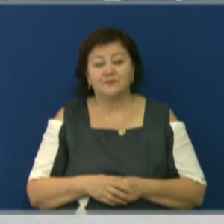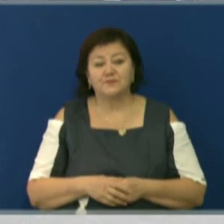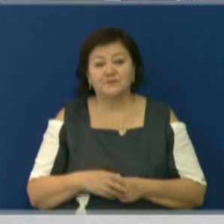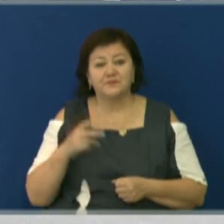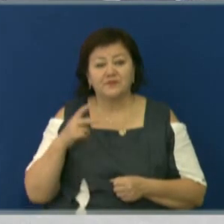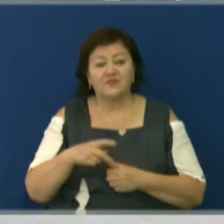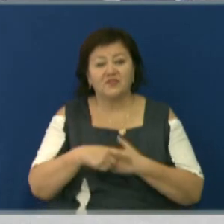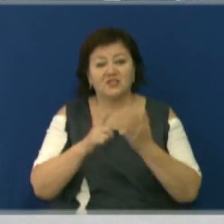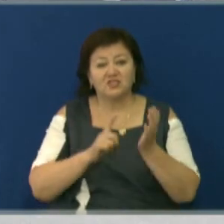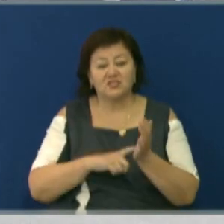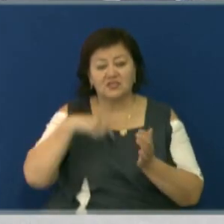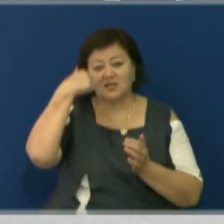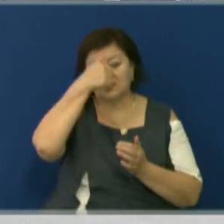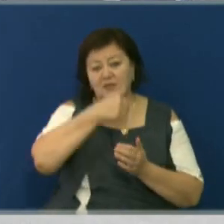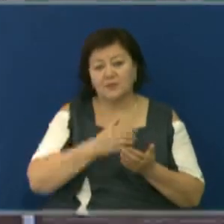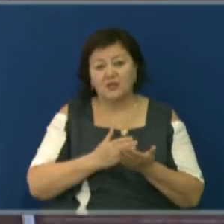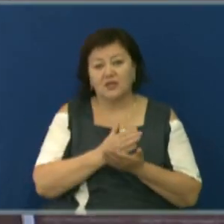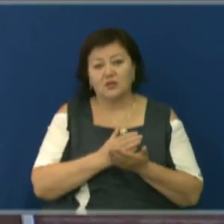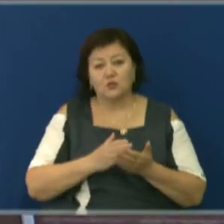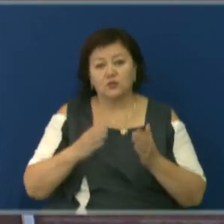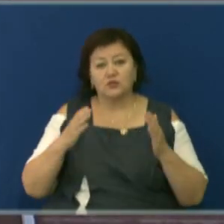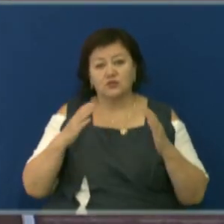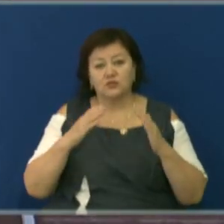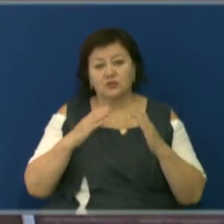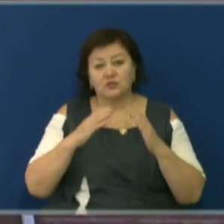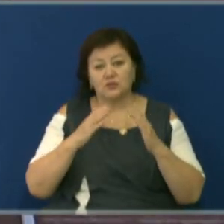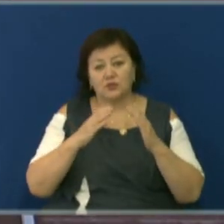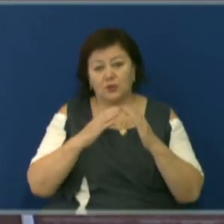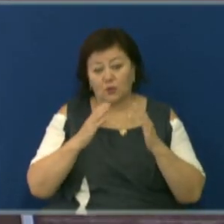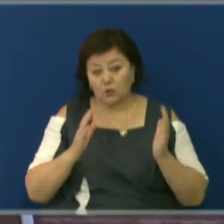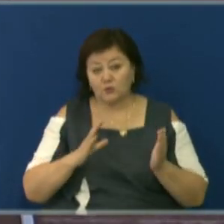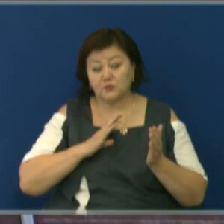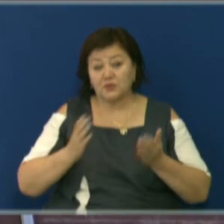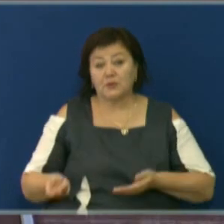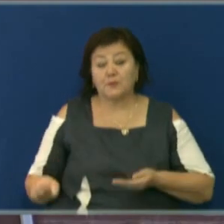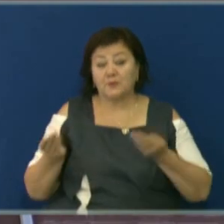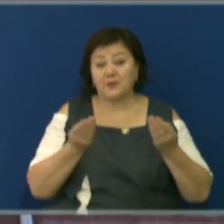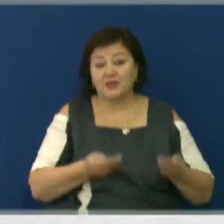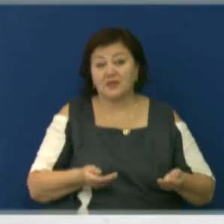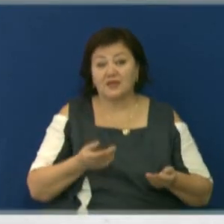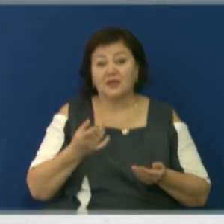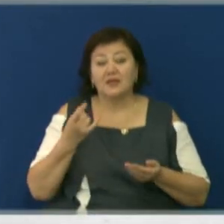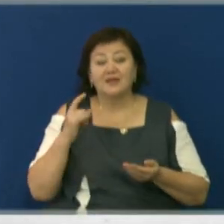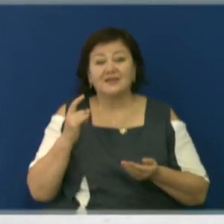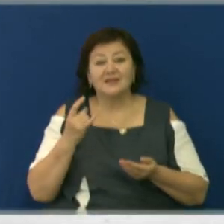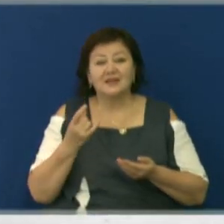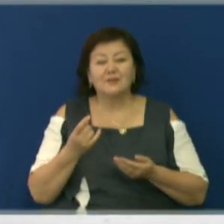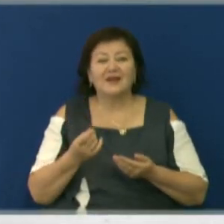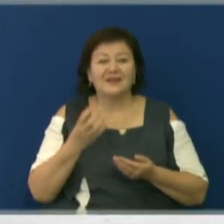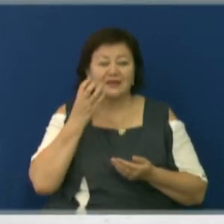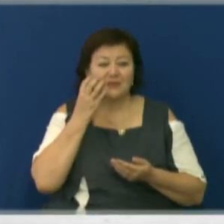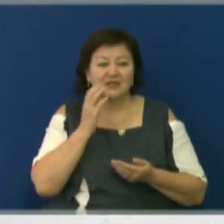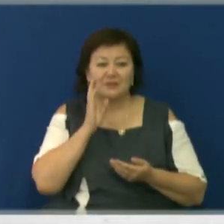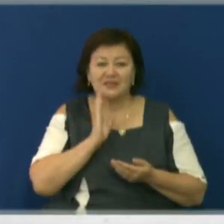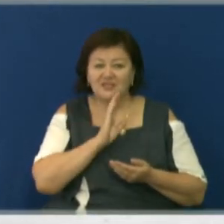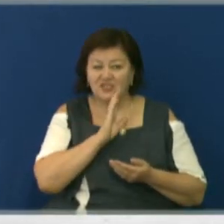В 2016 году хирургический корпус бывшей центральной городской больницы был передан на баланс перинатального центра. И вот теперь, после завершения